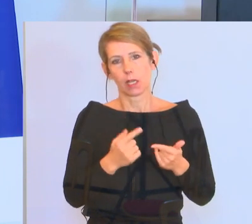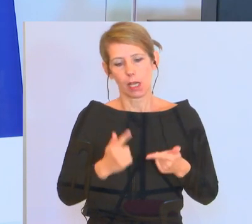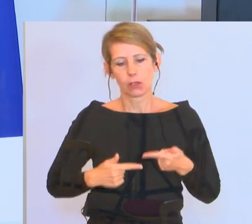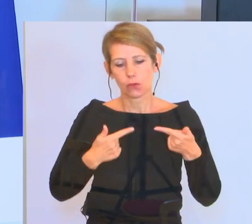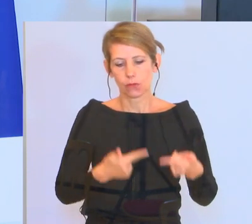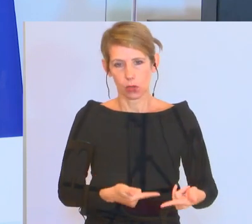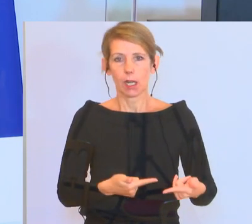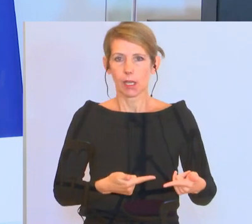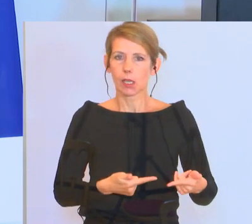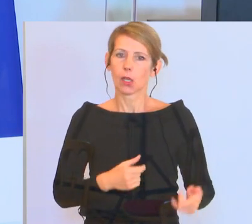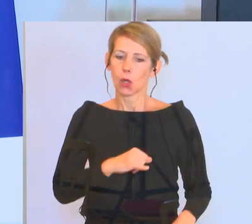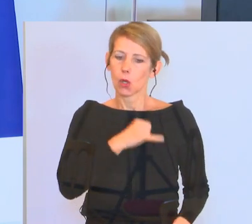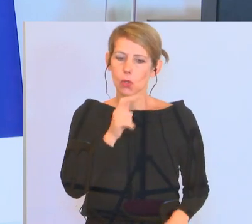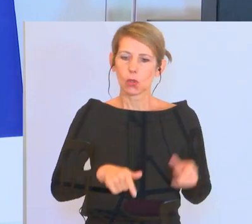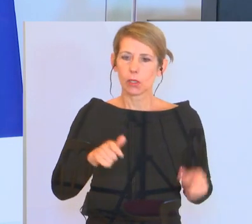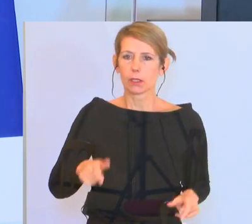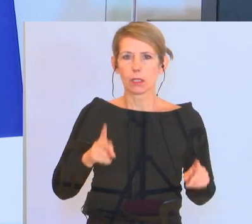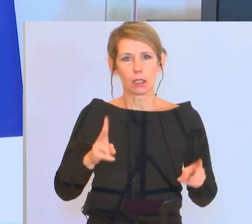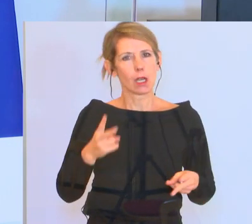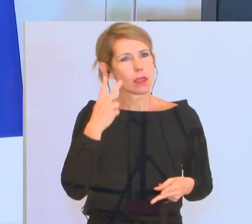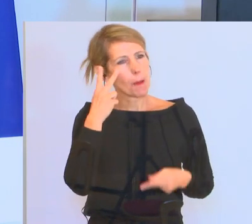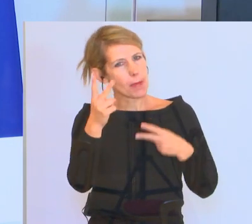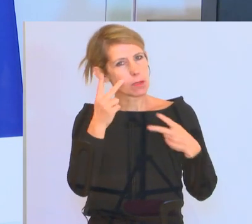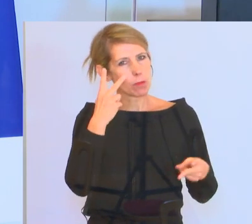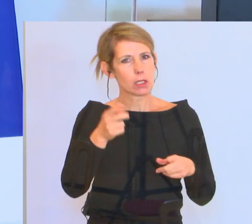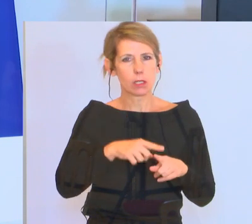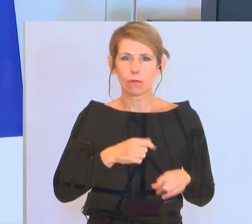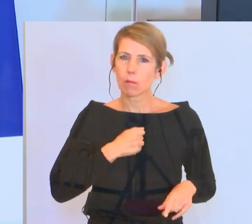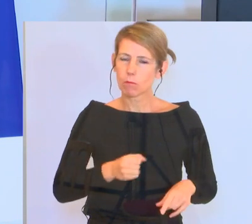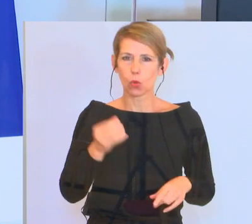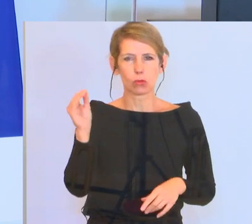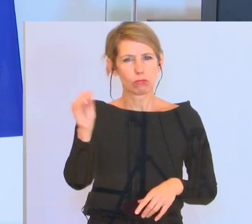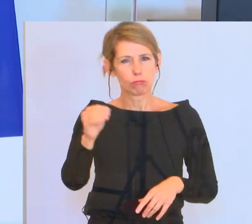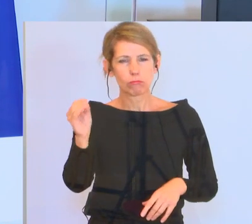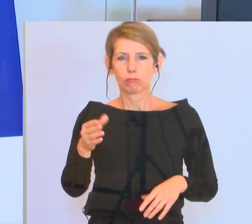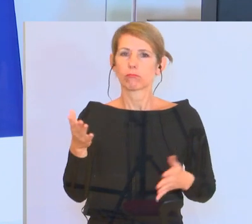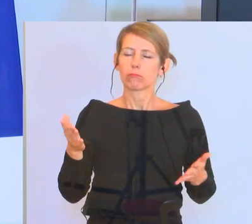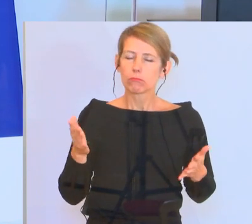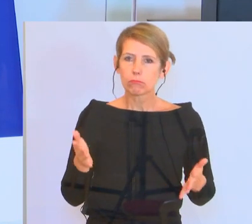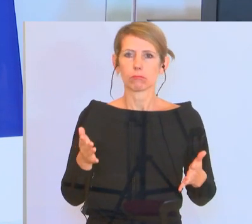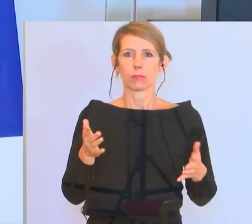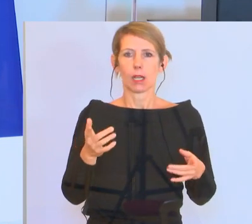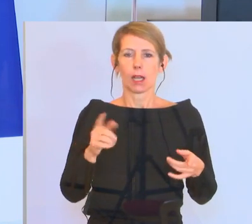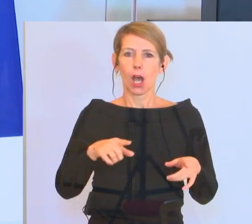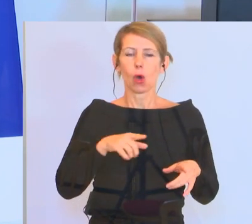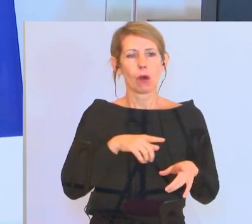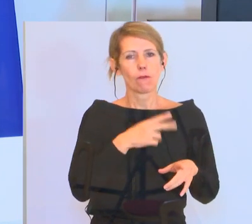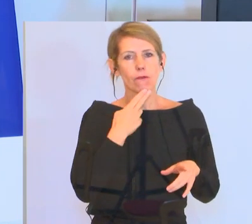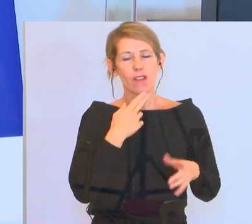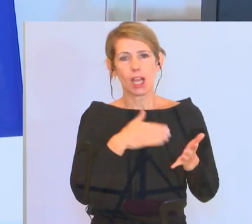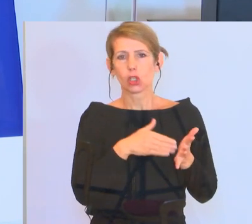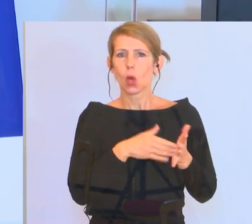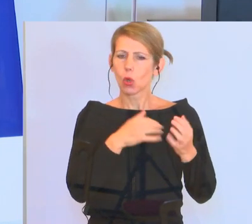und die Jugendlichen auch Mut und Perspektive hier geben und zugleich aber auch all jene, die es